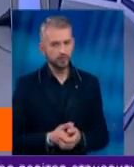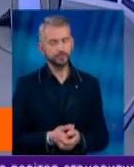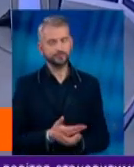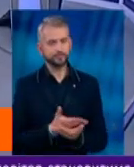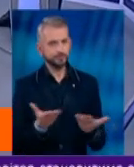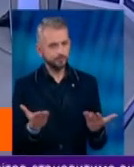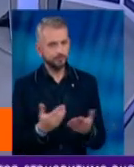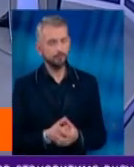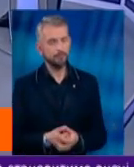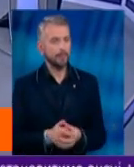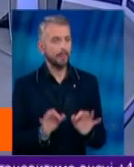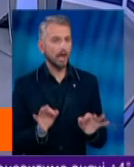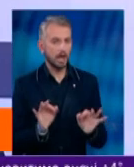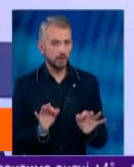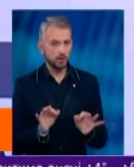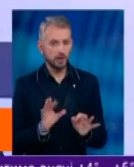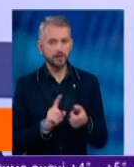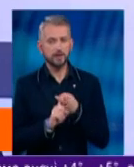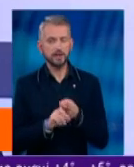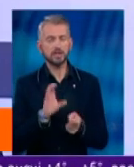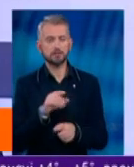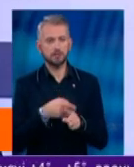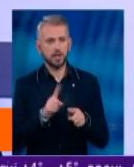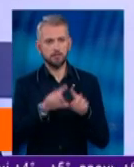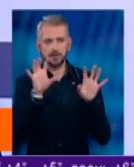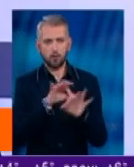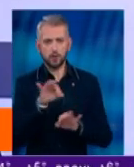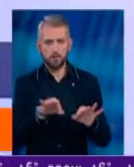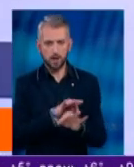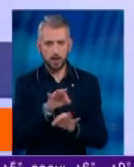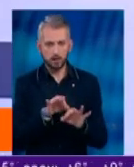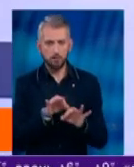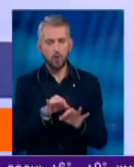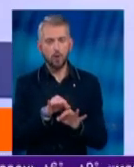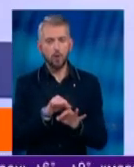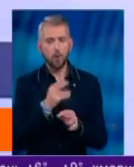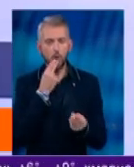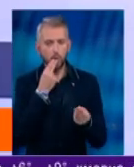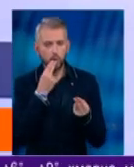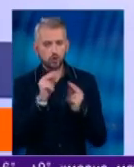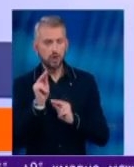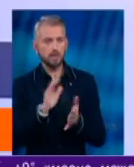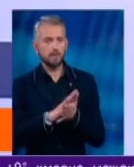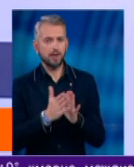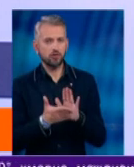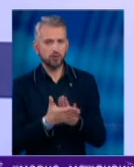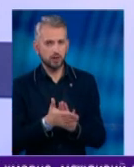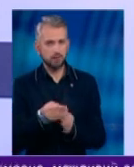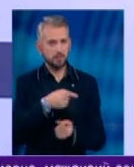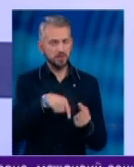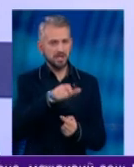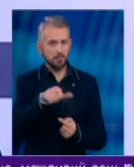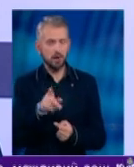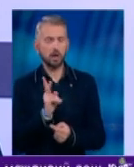телезрители. Конечно, в связи с вот этим законопроектом улучшается положение и состояние предпринимателей,